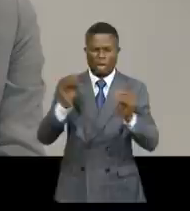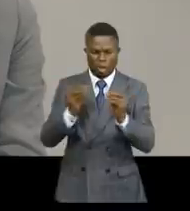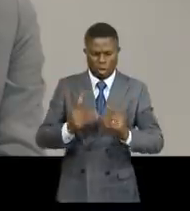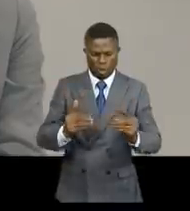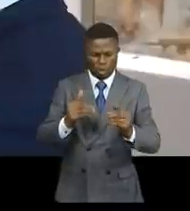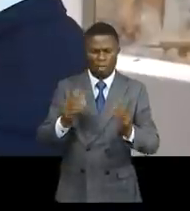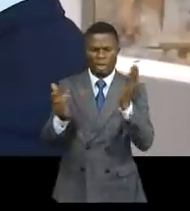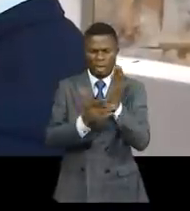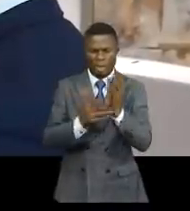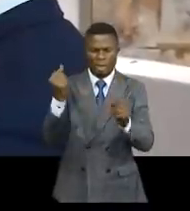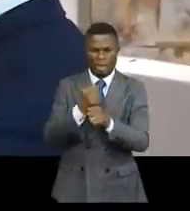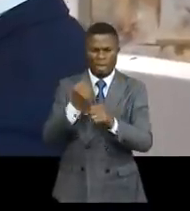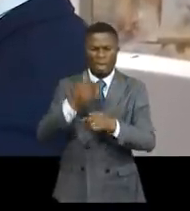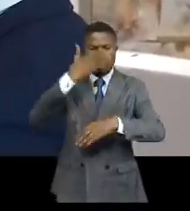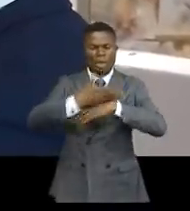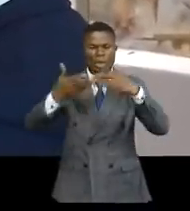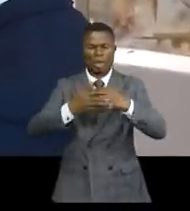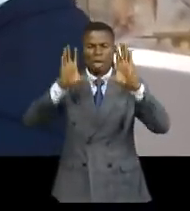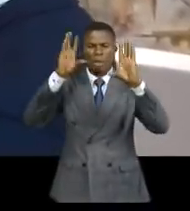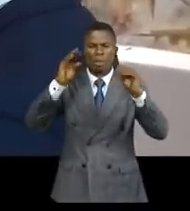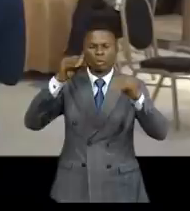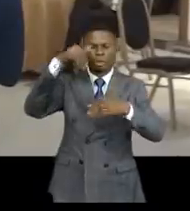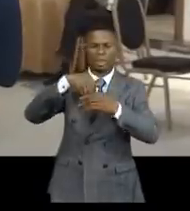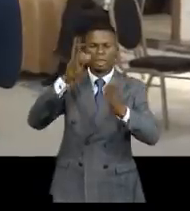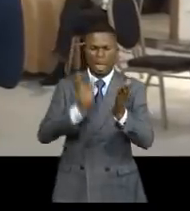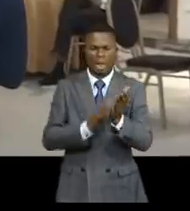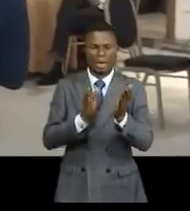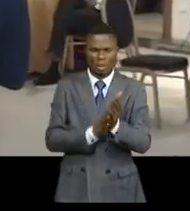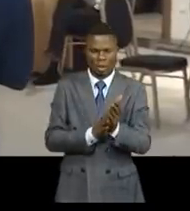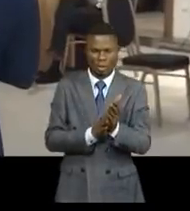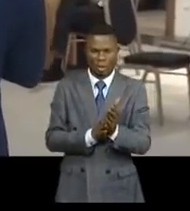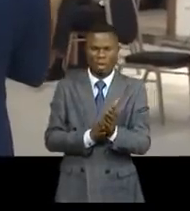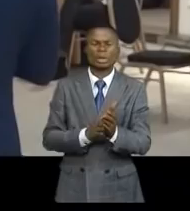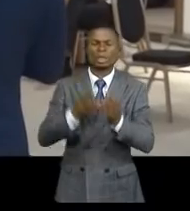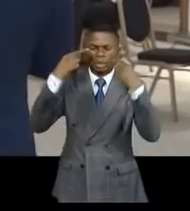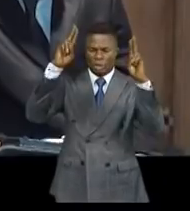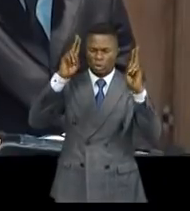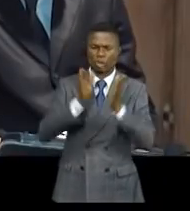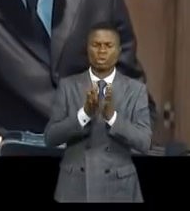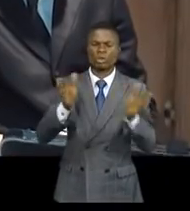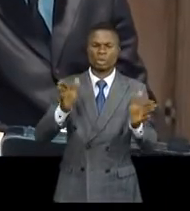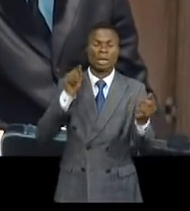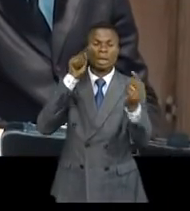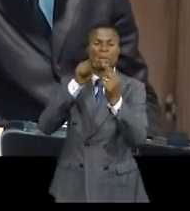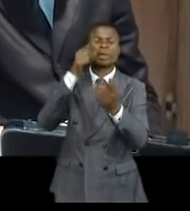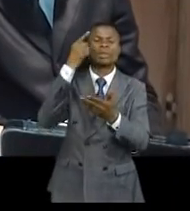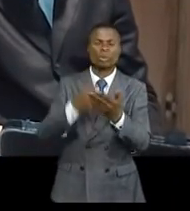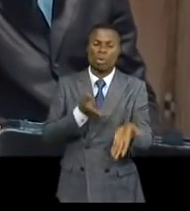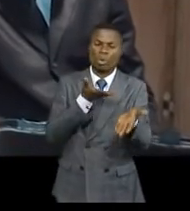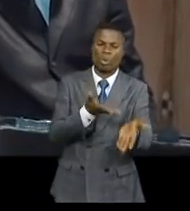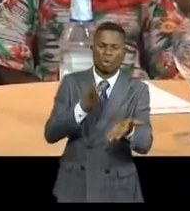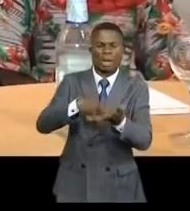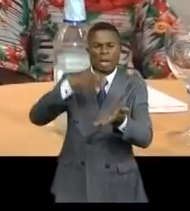que l'opération d'installation des cantines populaires en milieu scolaire soit une réussite totale. Objectif, permettre